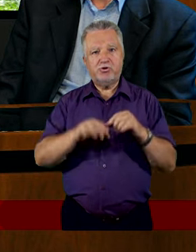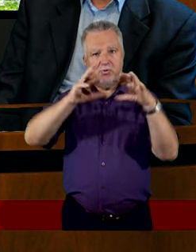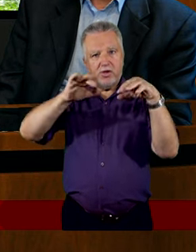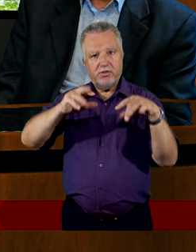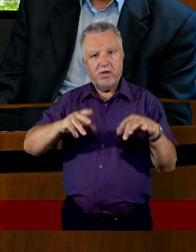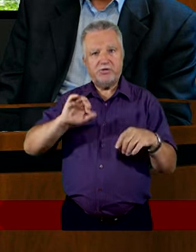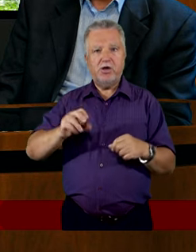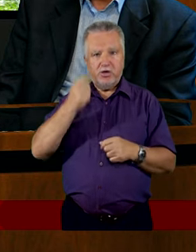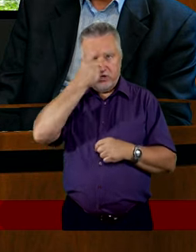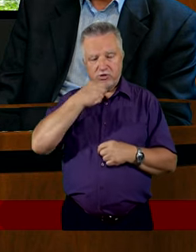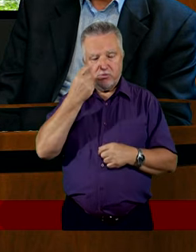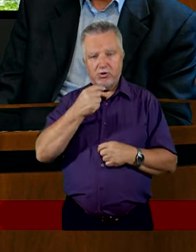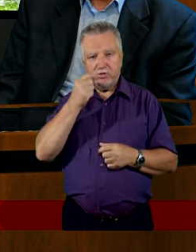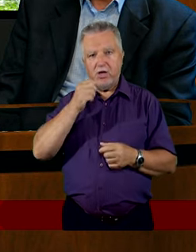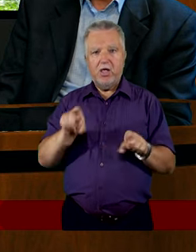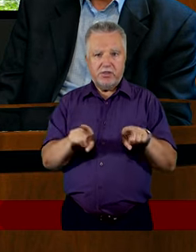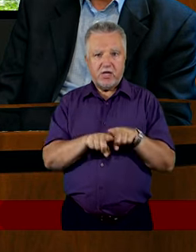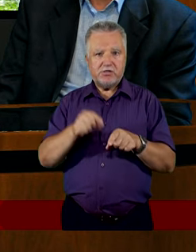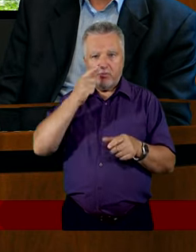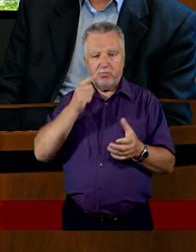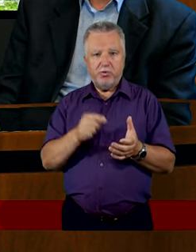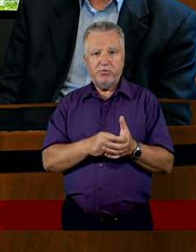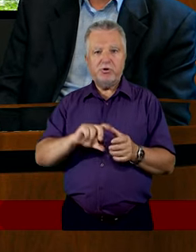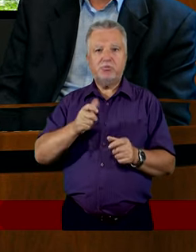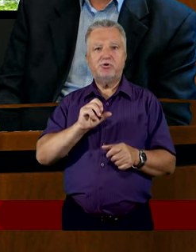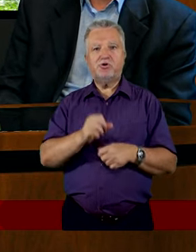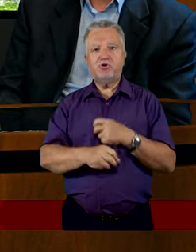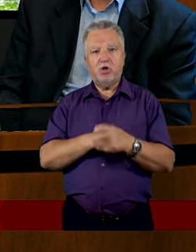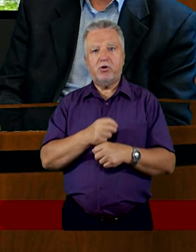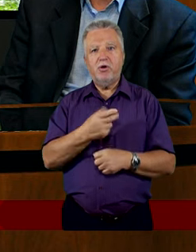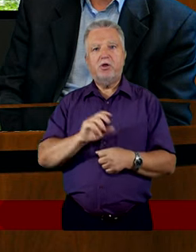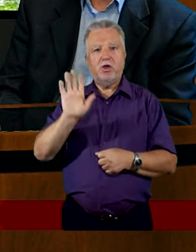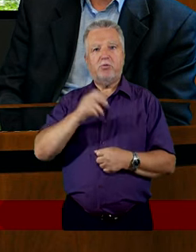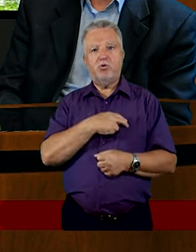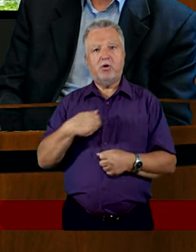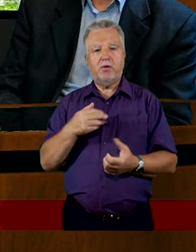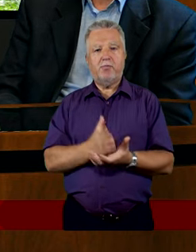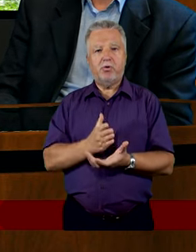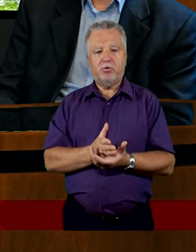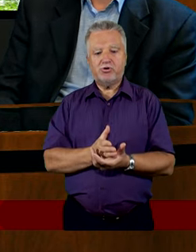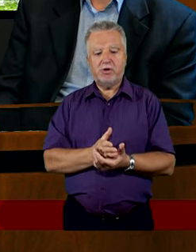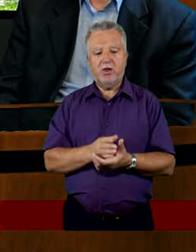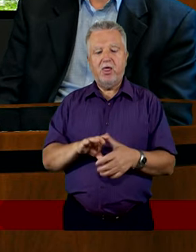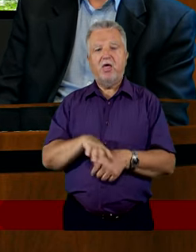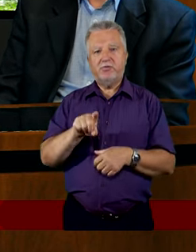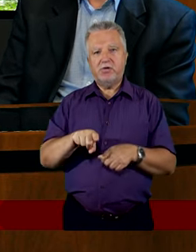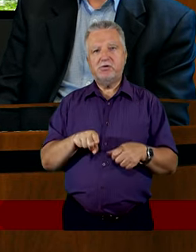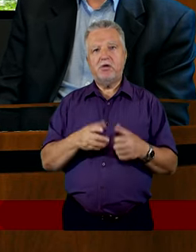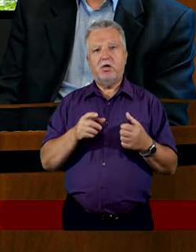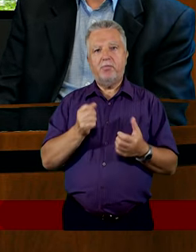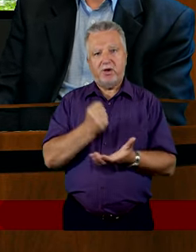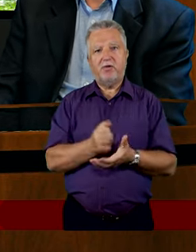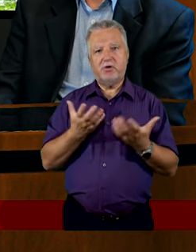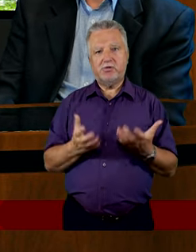wszystkich, na złych i dobrych, to też powinniśmy coś robić. Niech nam Pan w tym dopomoże. I w tej